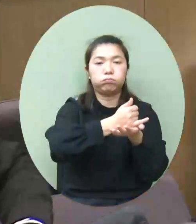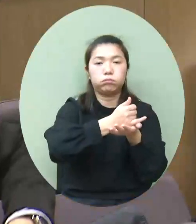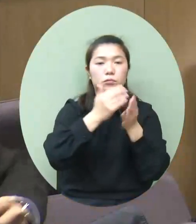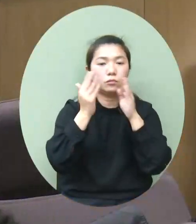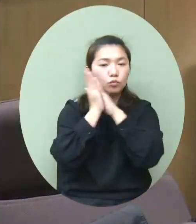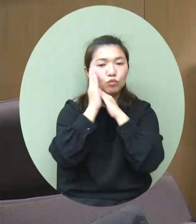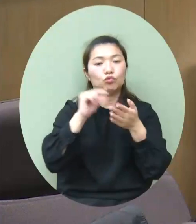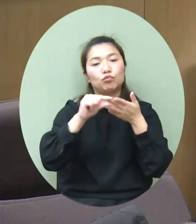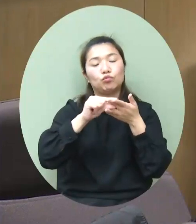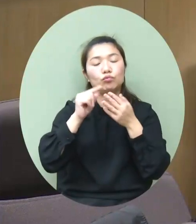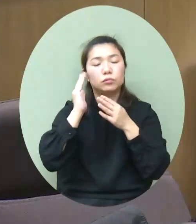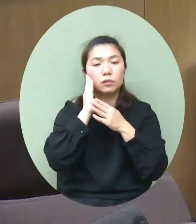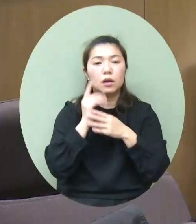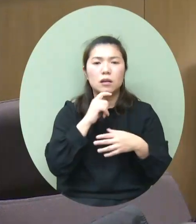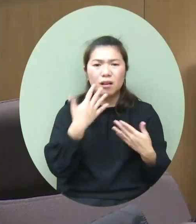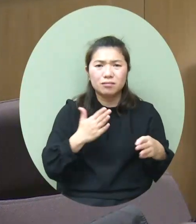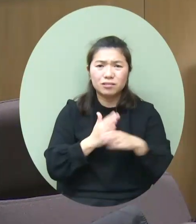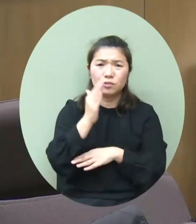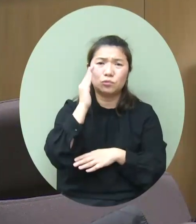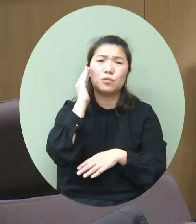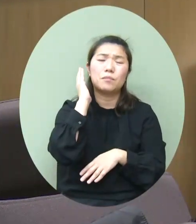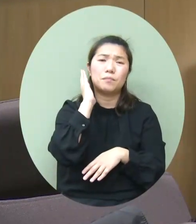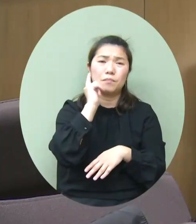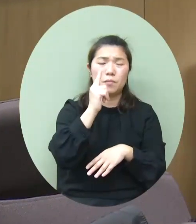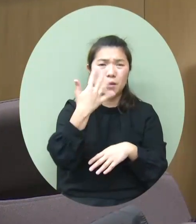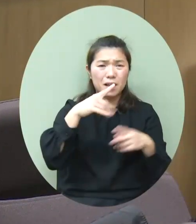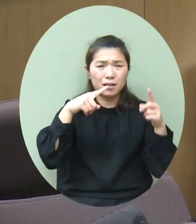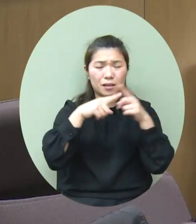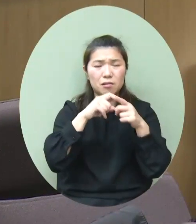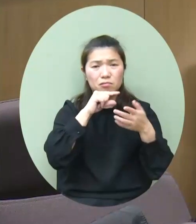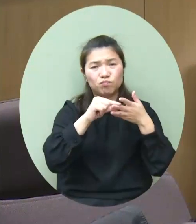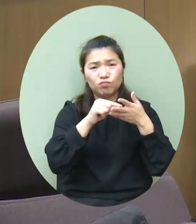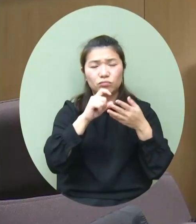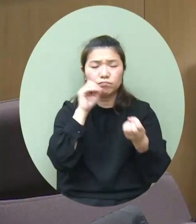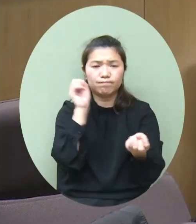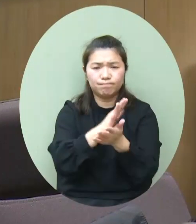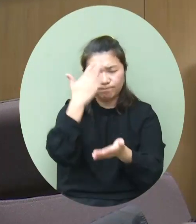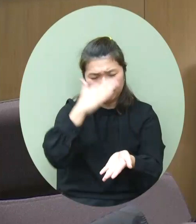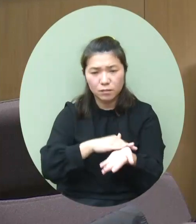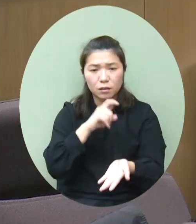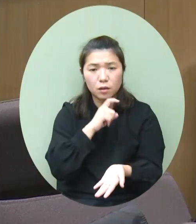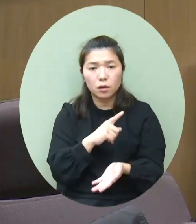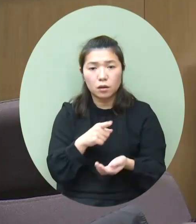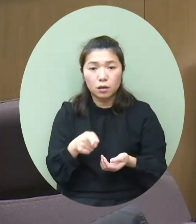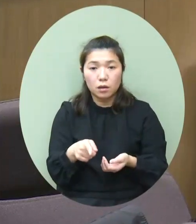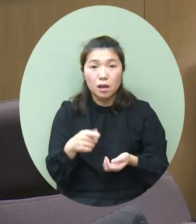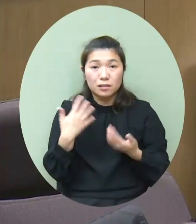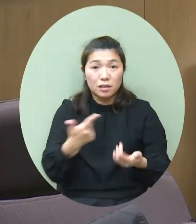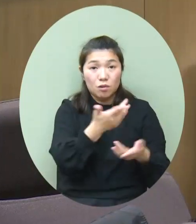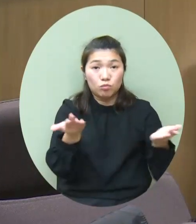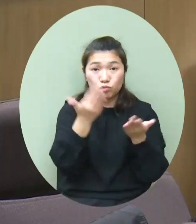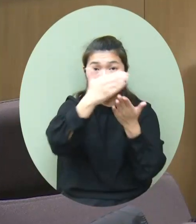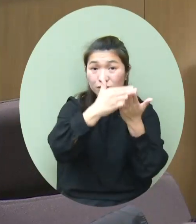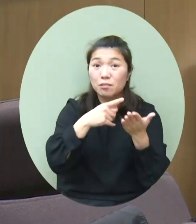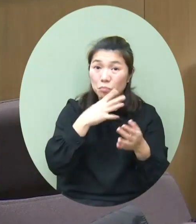老人回到院舍，但是超过750家的院舍已经有爆发或者是有案例，这样的情